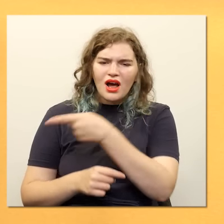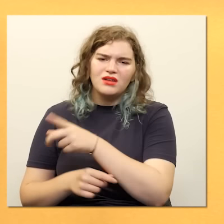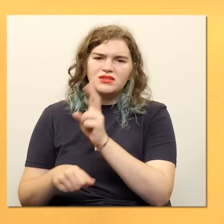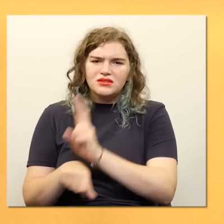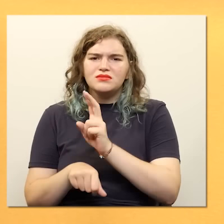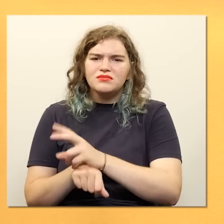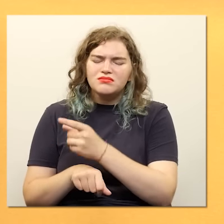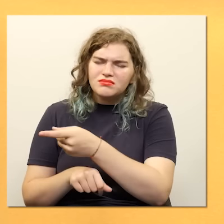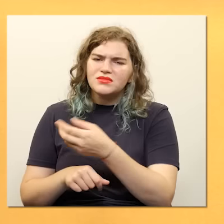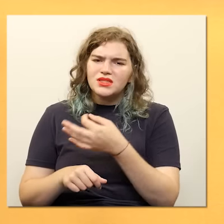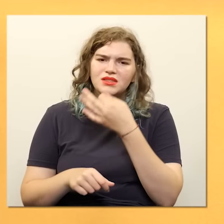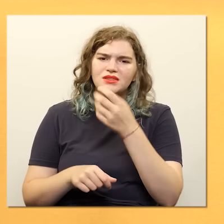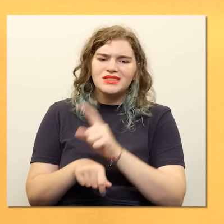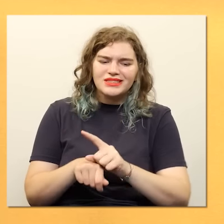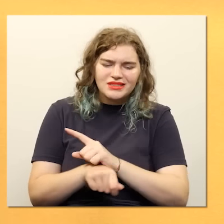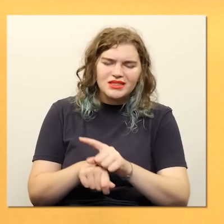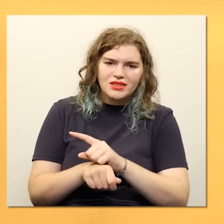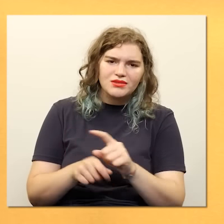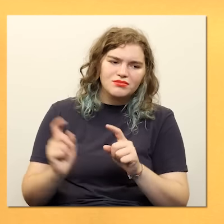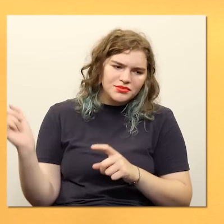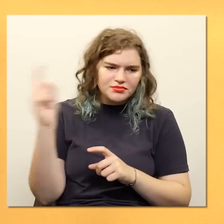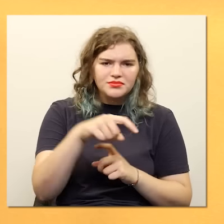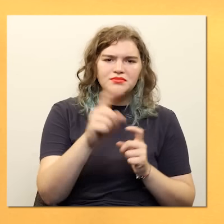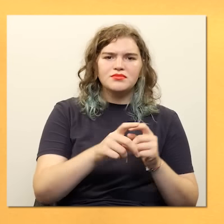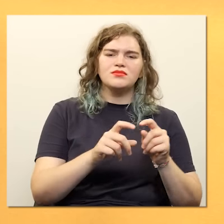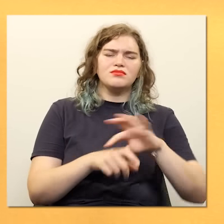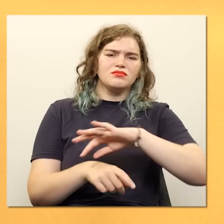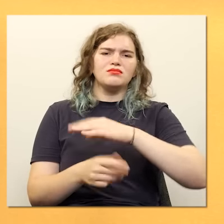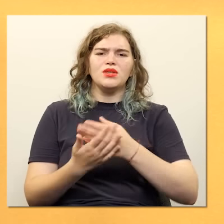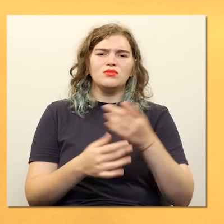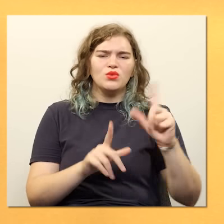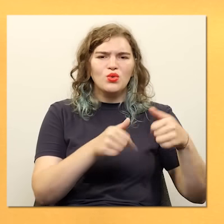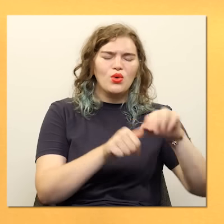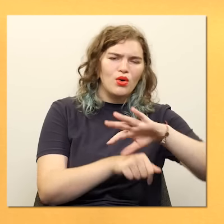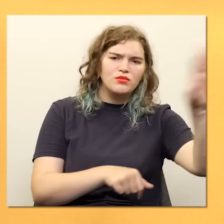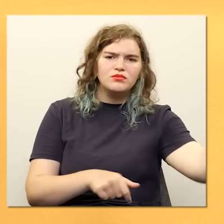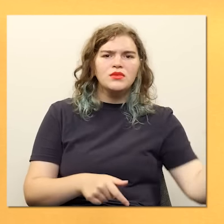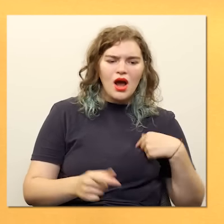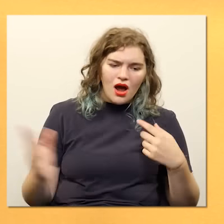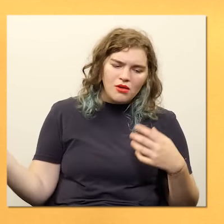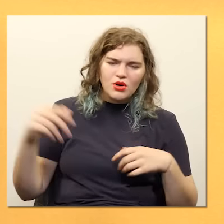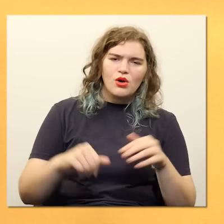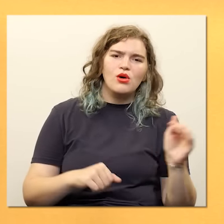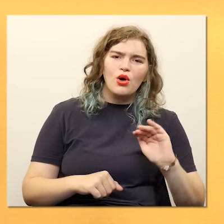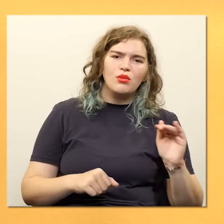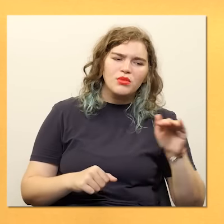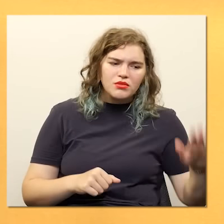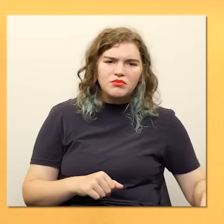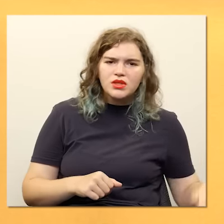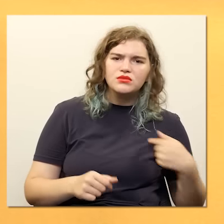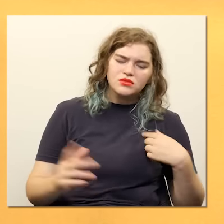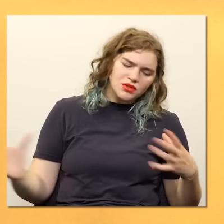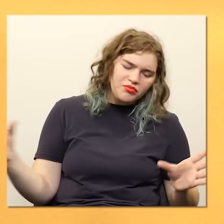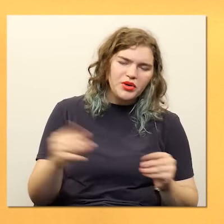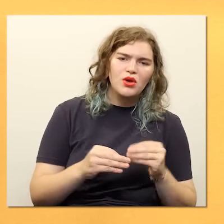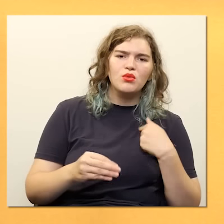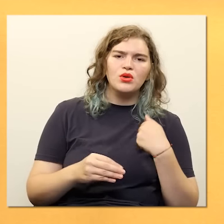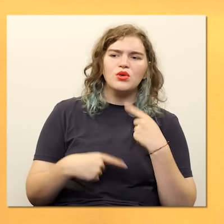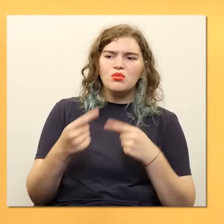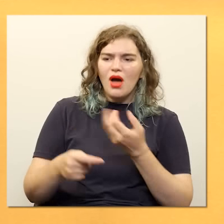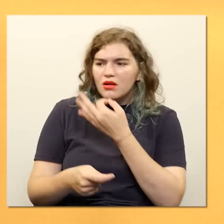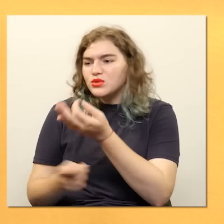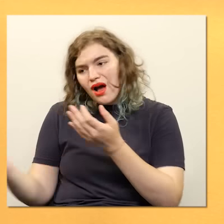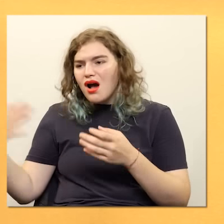Mm-hmm. Că în toată perioada când noi am mers afară pe groapa de gunoi, am luat pe copiii mici, pe fetele mai mici, să vină cu mine